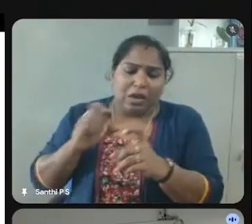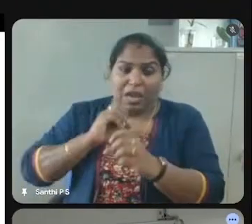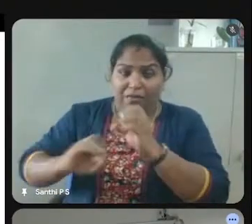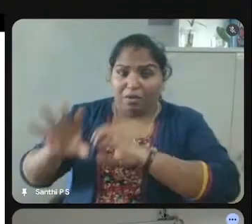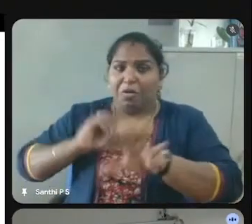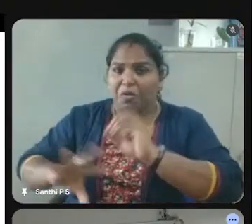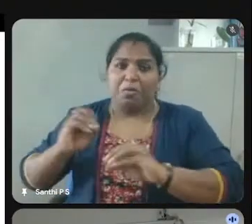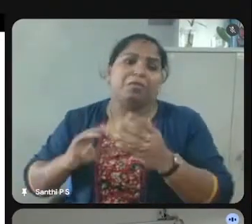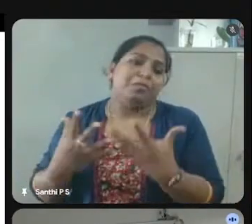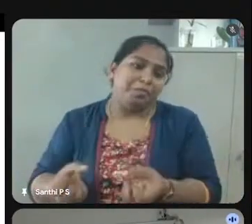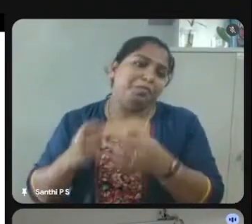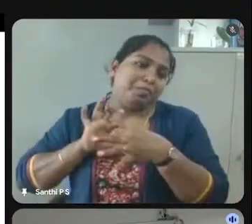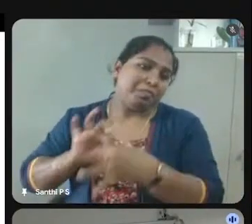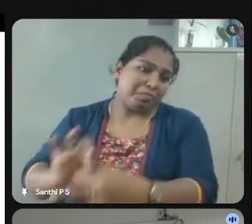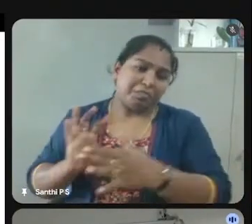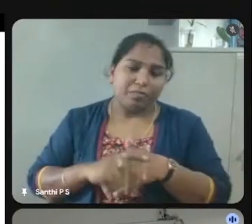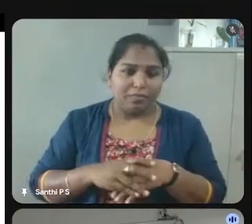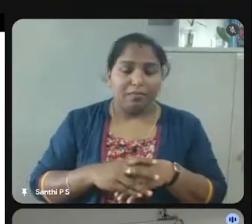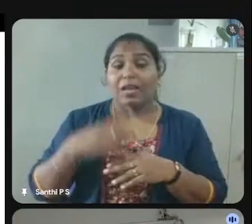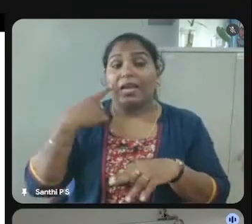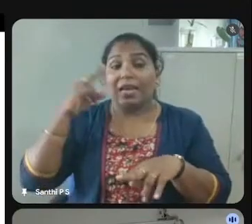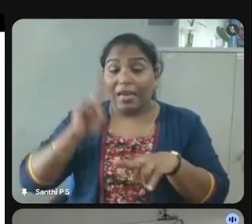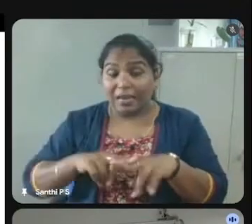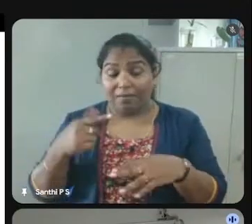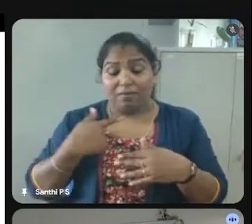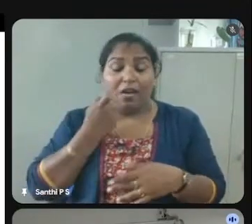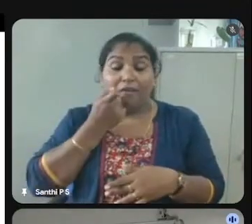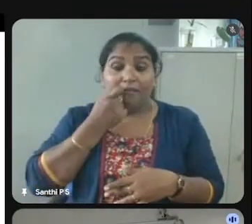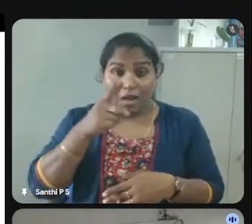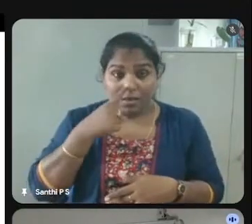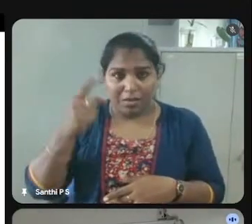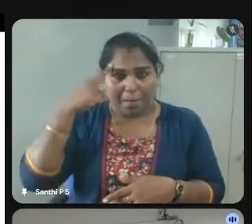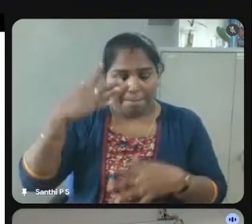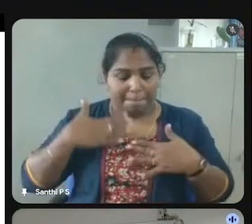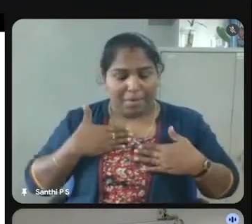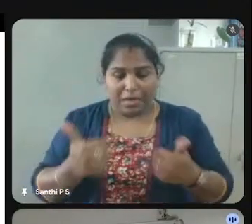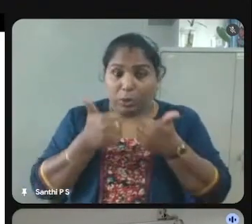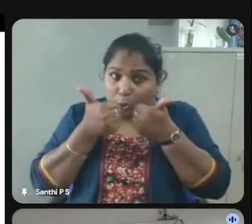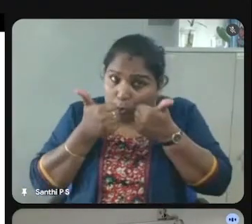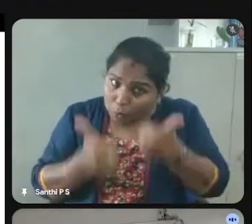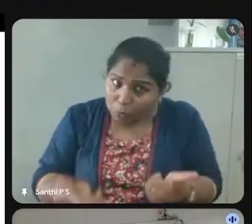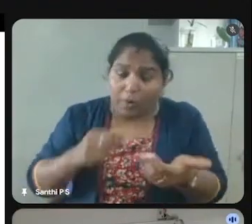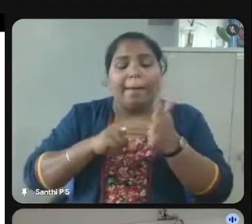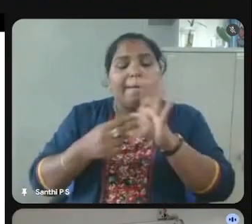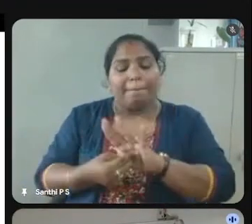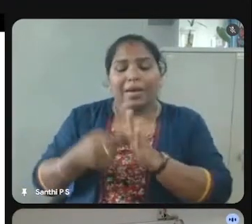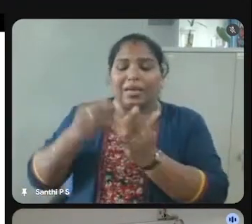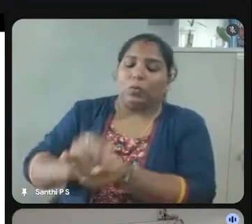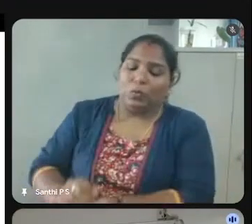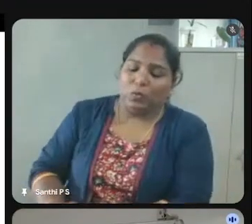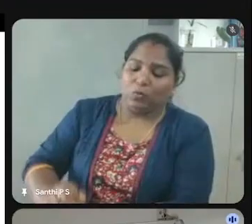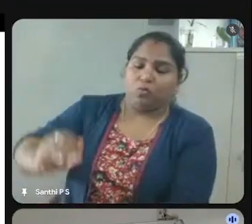ആശ്രയിച്ച് തന്നെ. അപ്പോ മെച്ചപ്പെട്ട ഒരു മാനസികാരോഗ്യം നമുക്കുണ്ടെങ്കിൽ ഈ പറഞ്ഞ മെച്ചപ്പെട്ട ഒരു രക്ഷാകർതൃത്വ ശൈലി,